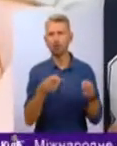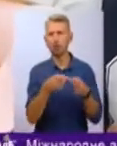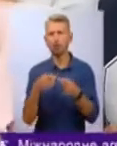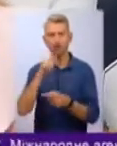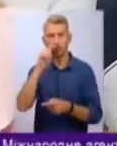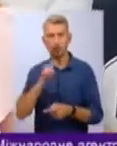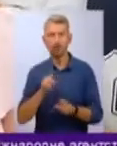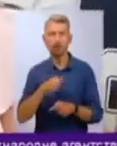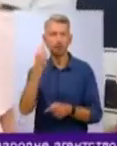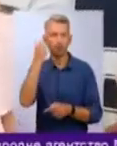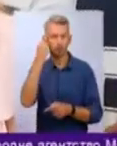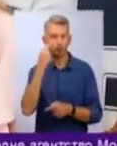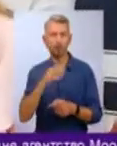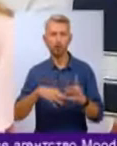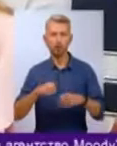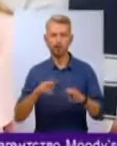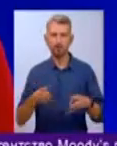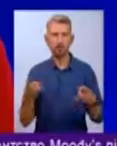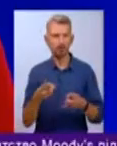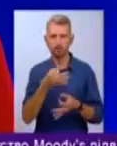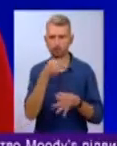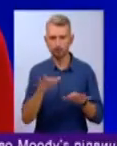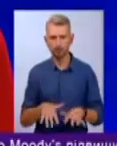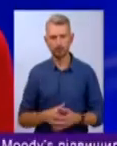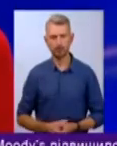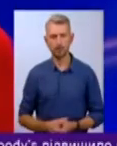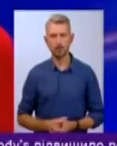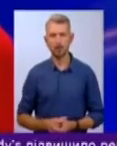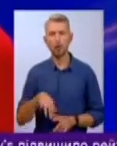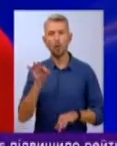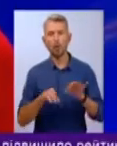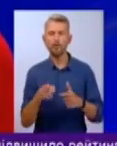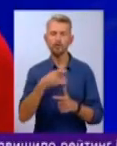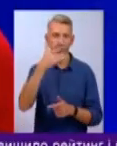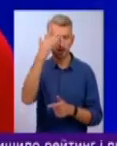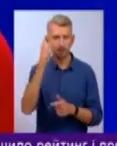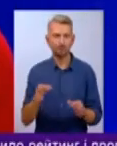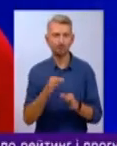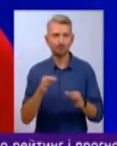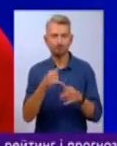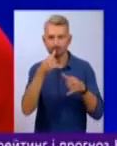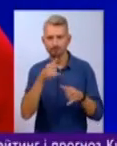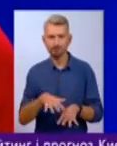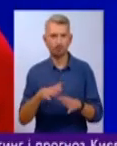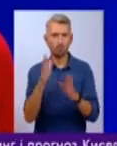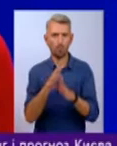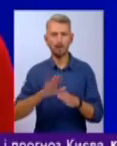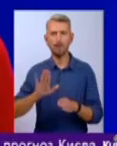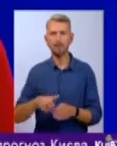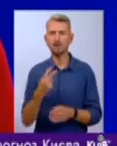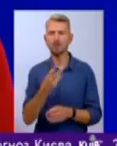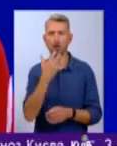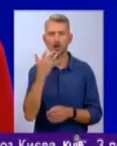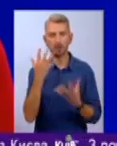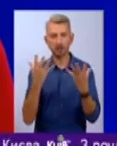але, думаю, ця професія потрібна всюди. Осінь чи літо – ніяк не визначиться погода. Після двох теплих